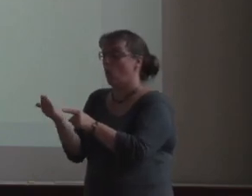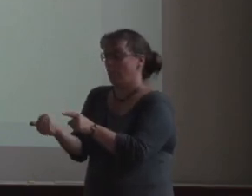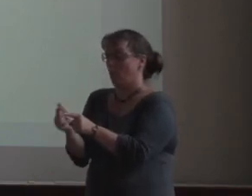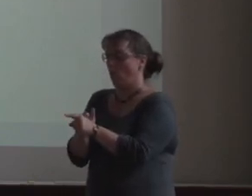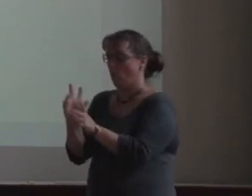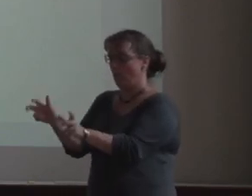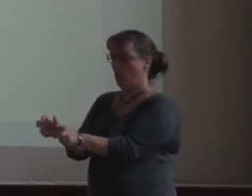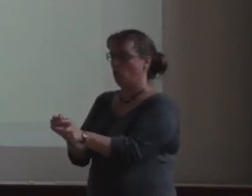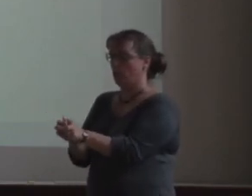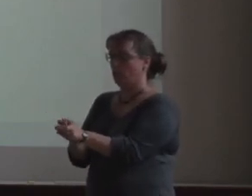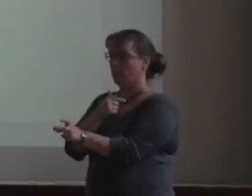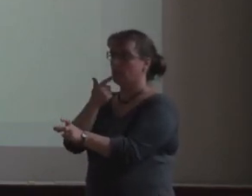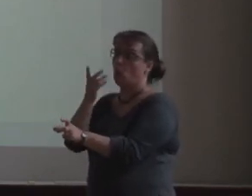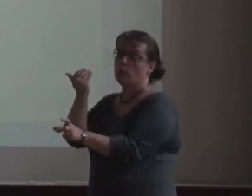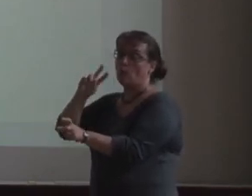débloquer.